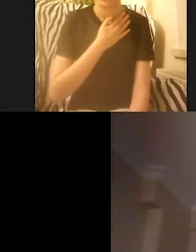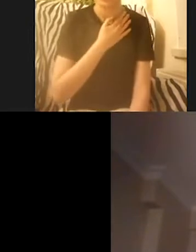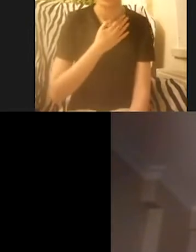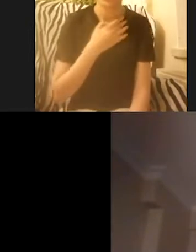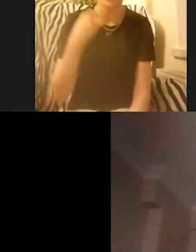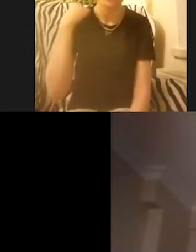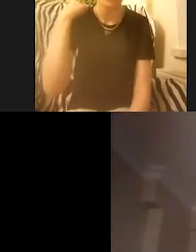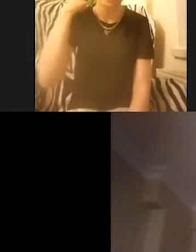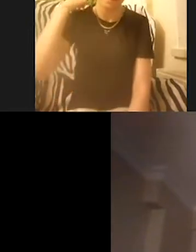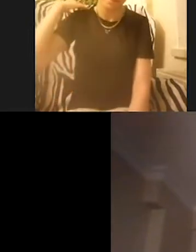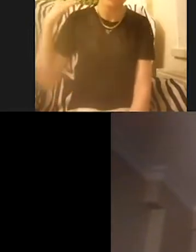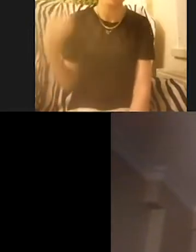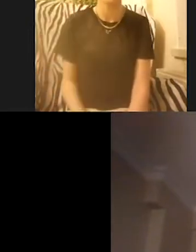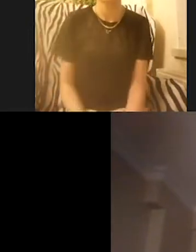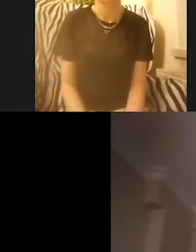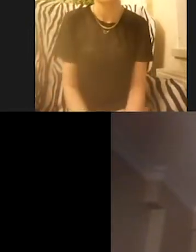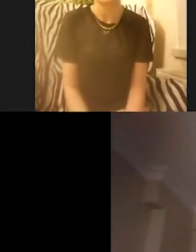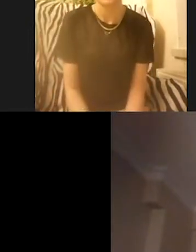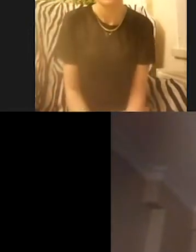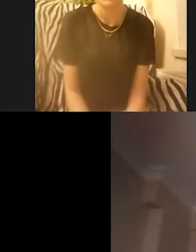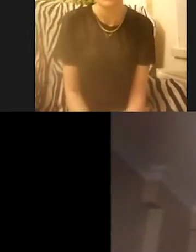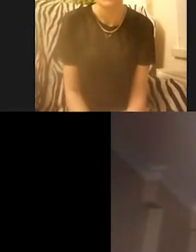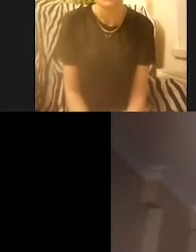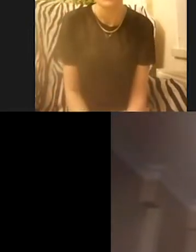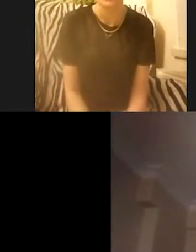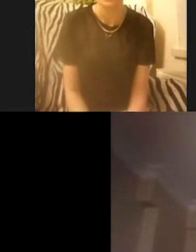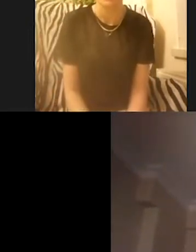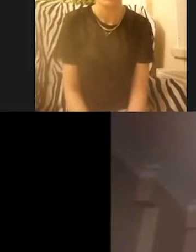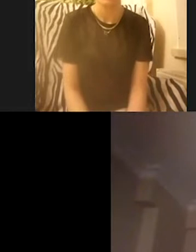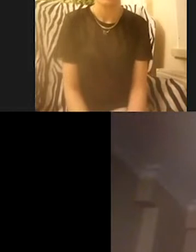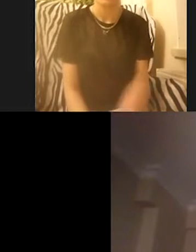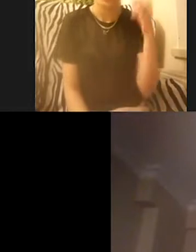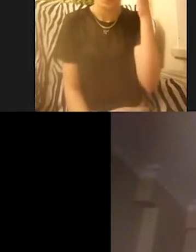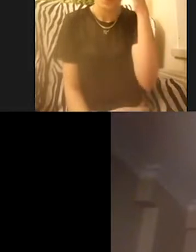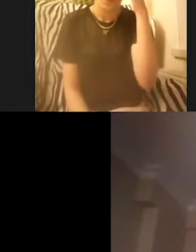Okay, now it's off interpretation.